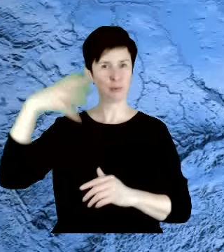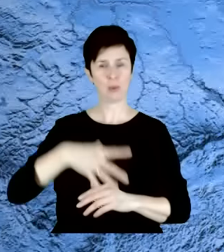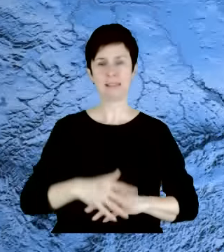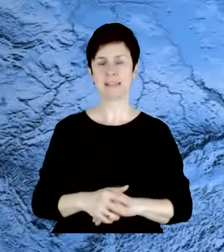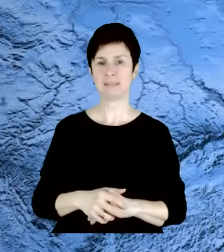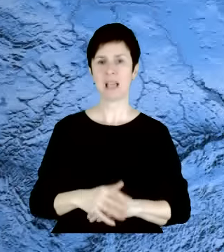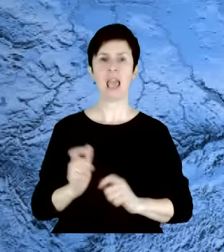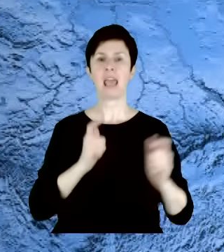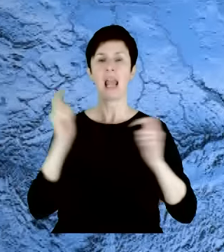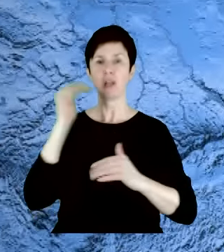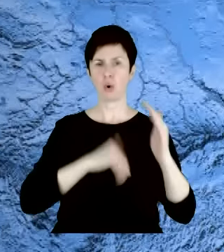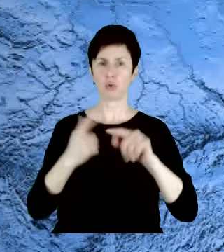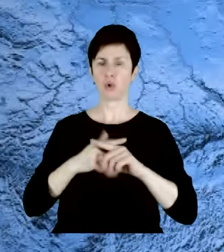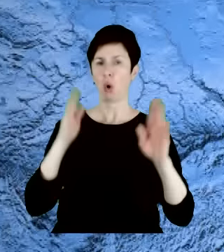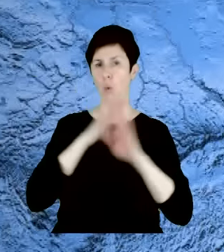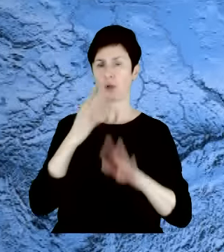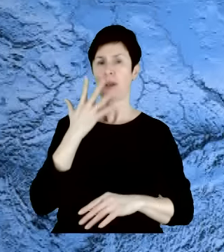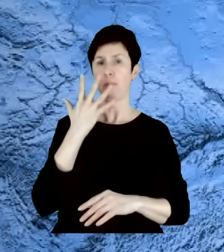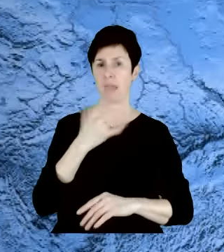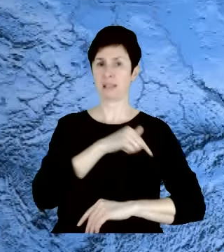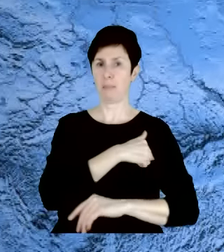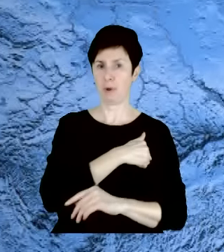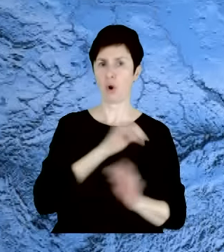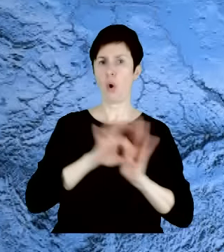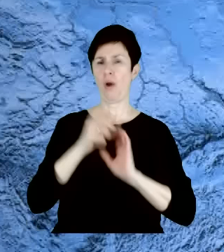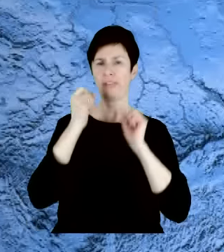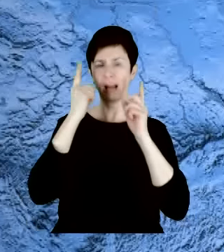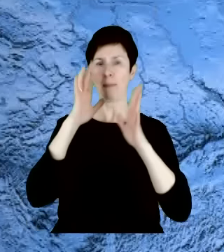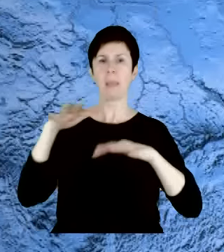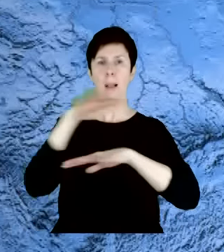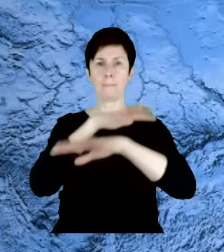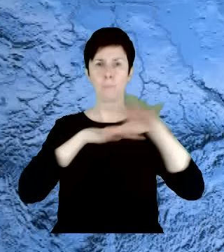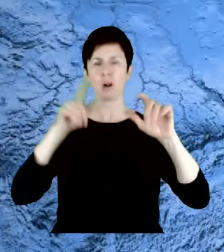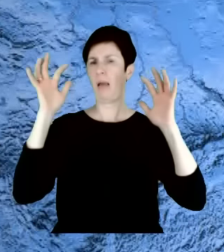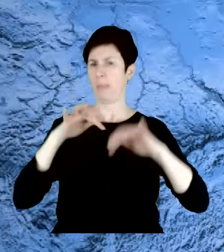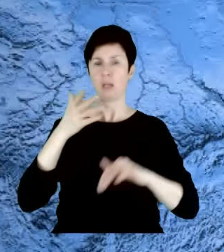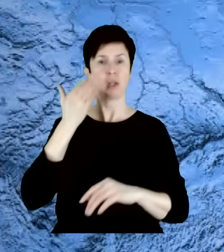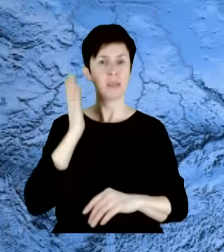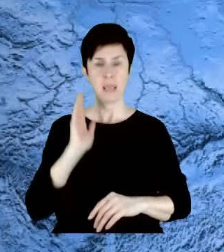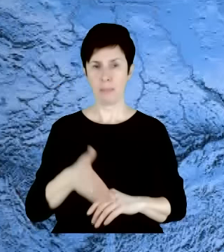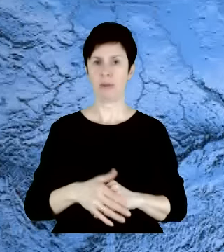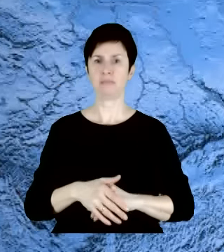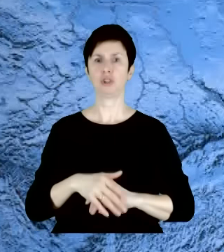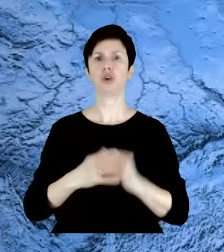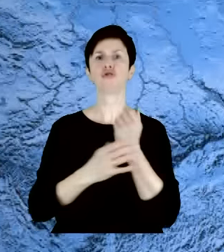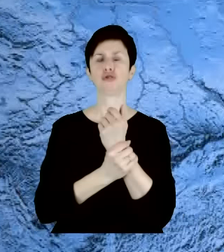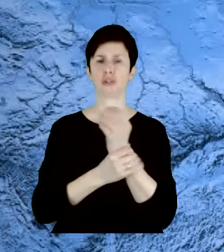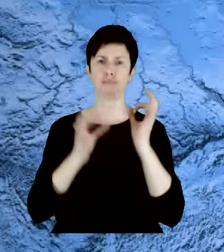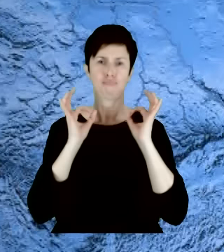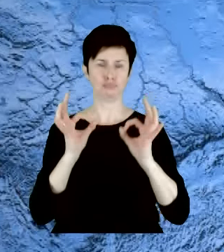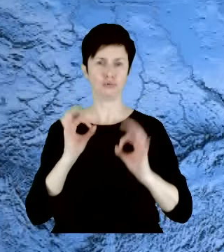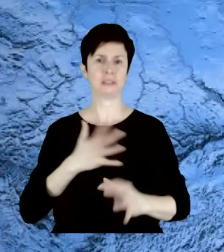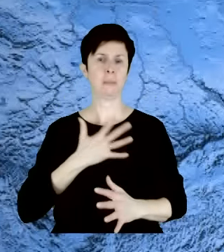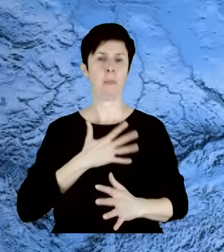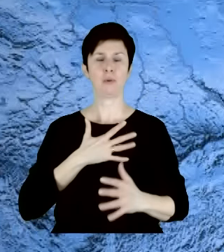W Jeleniej Górze chłodniej, 5 stopni. Od rana na niebie będą pojawiać się chmury, choć padać nie powinno. Biometr korzystnie wpłynie tam na nasze